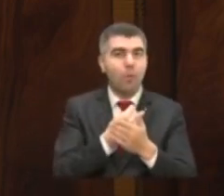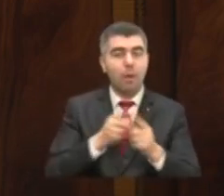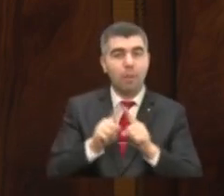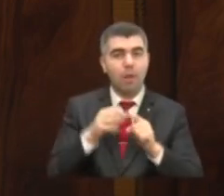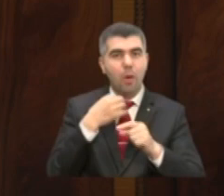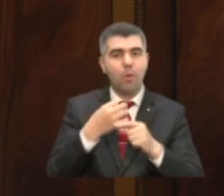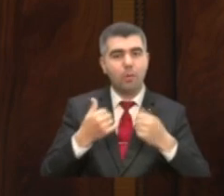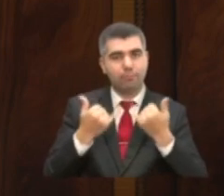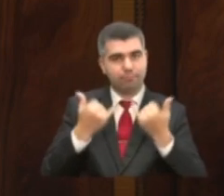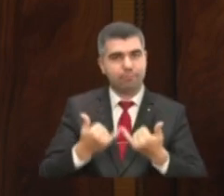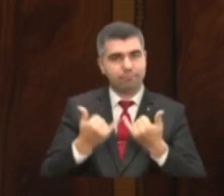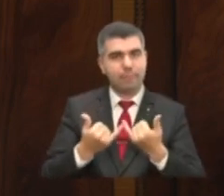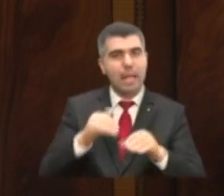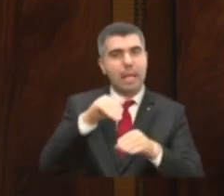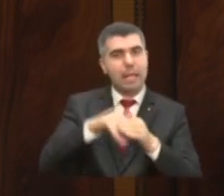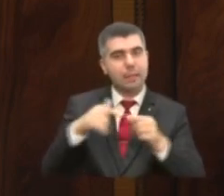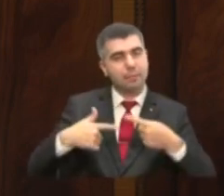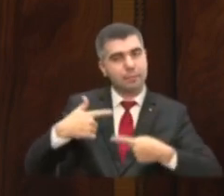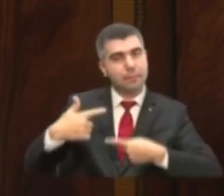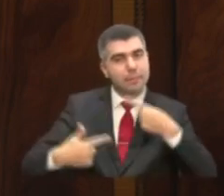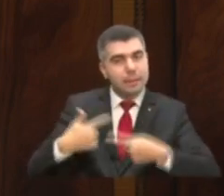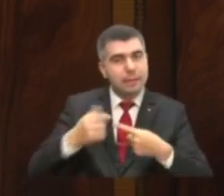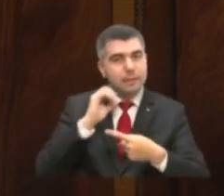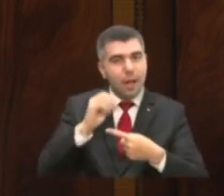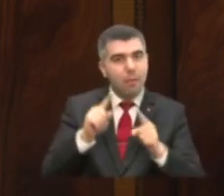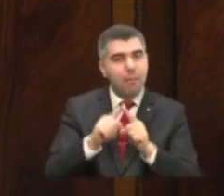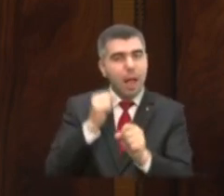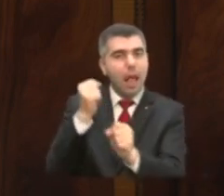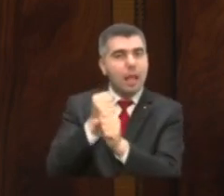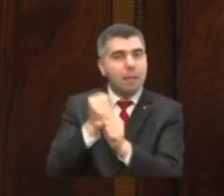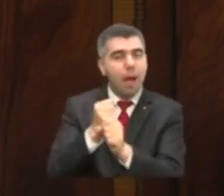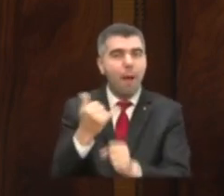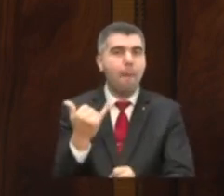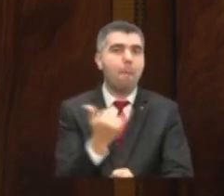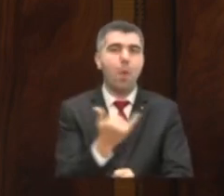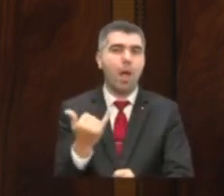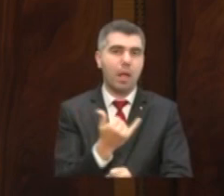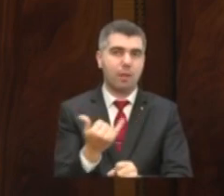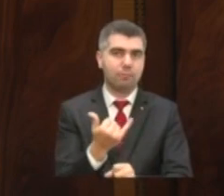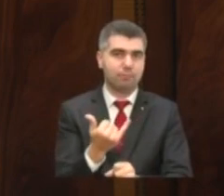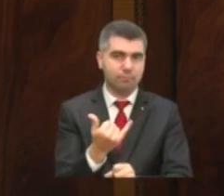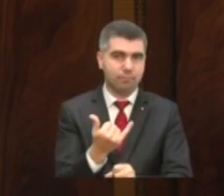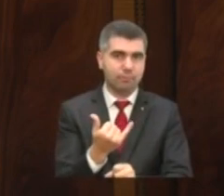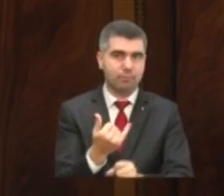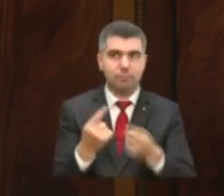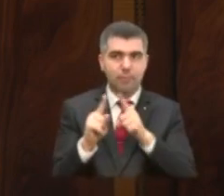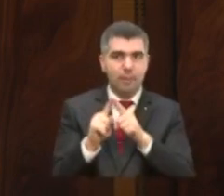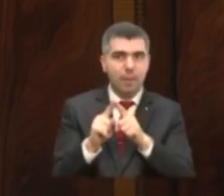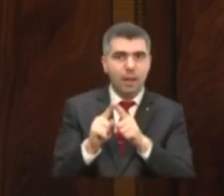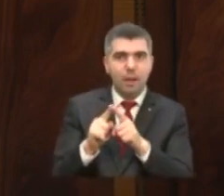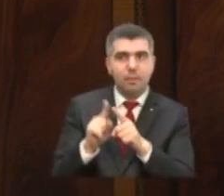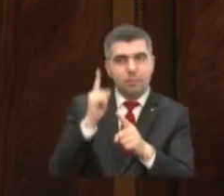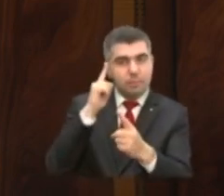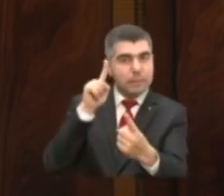الأصالة والمعاصرة أن سياسة التشغيل هي المؤشر الأساسي الدال على عافية مجتمعنا المغربي، وهي بوصلة ثقة الشباب في